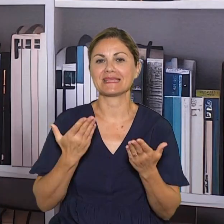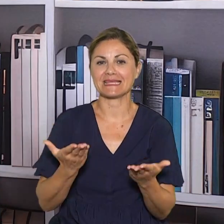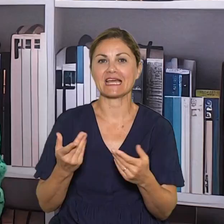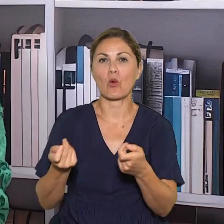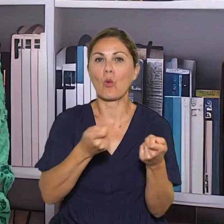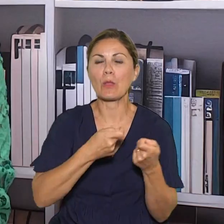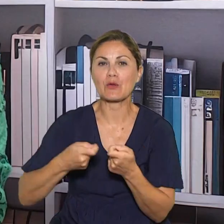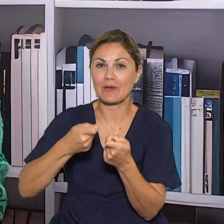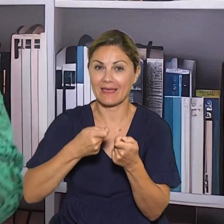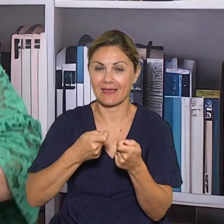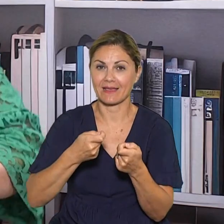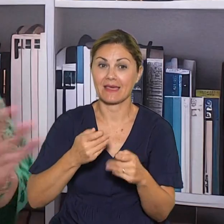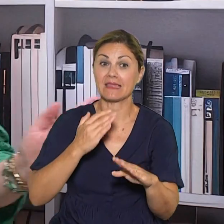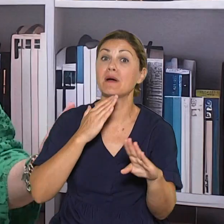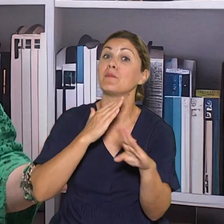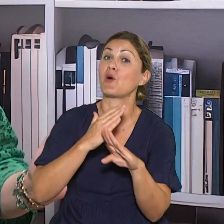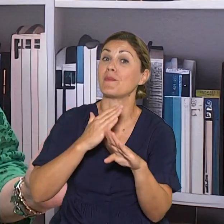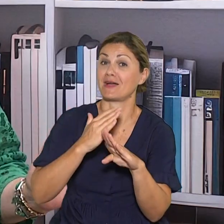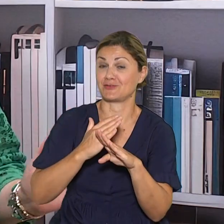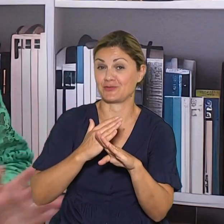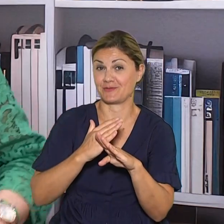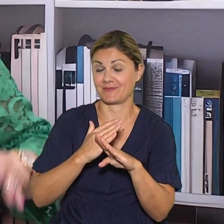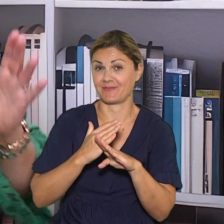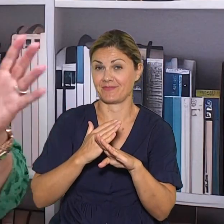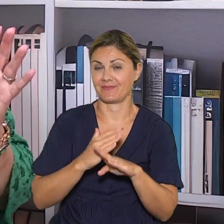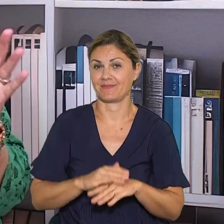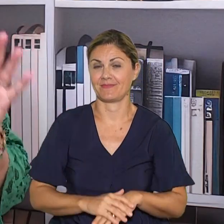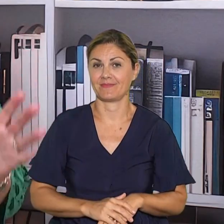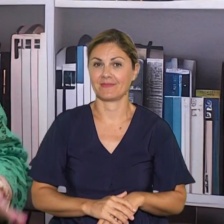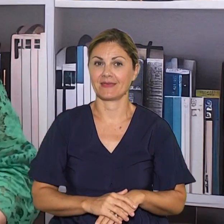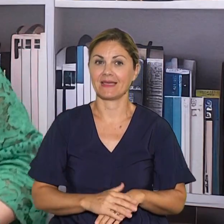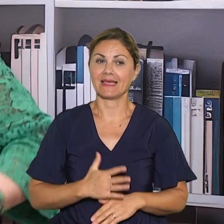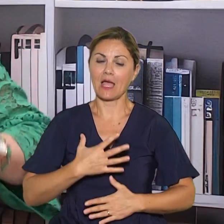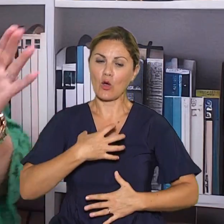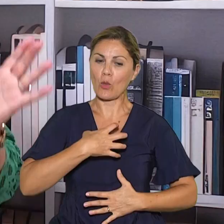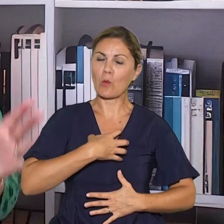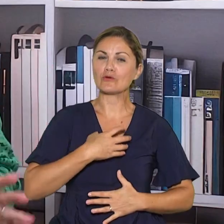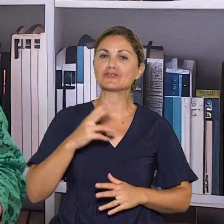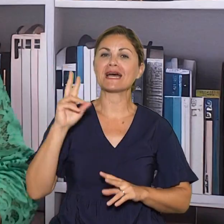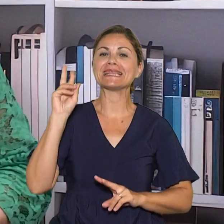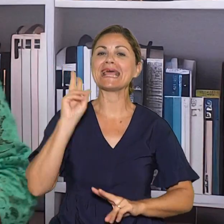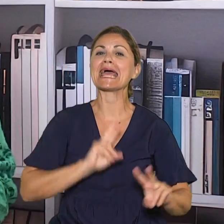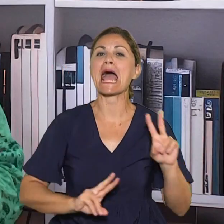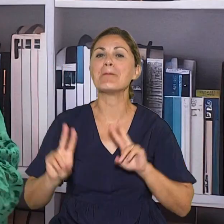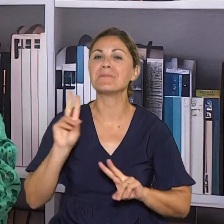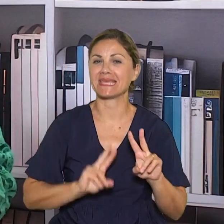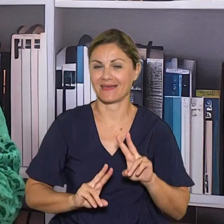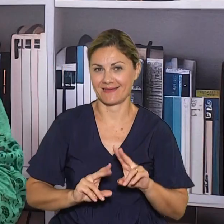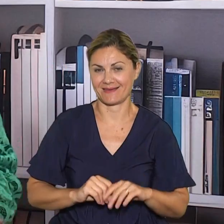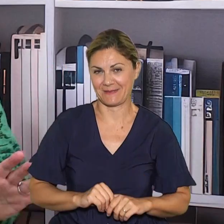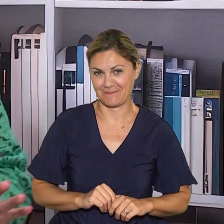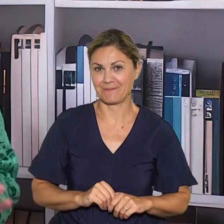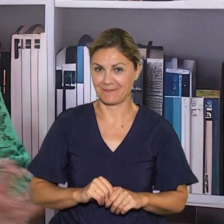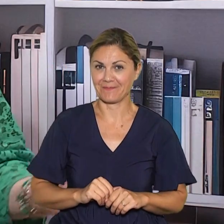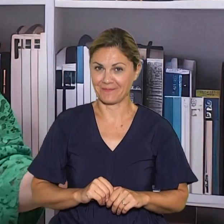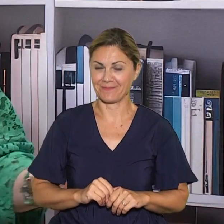te udruge su fenomenalne za to. Baš tu se liječi duša, tu su slične duše i to su